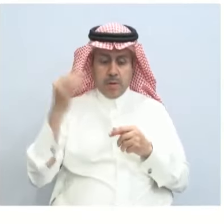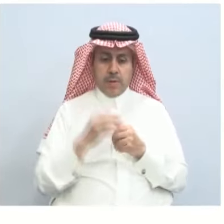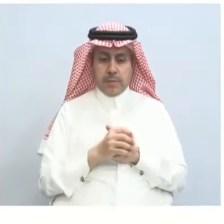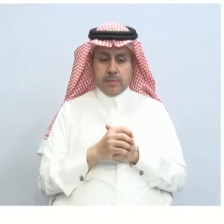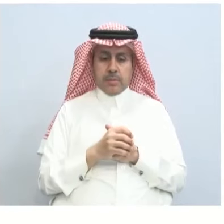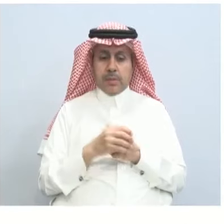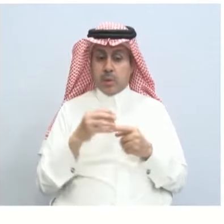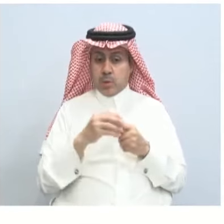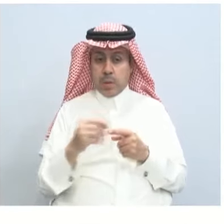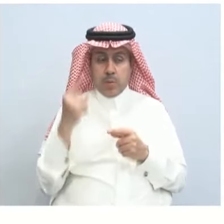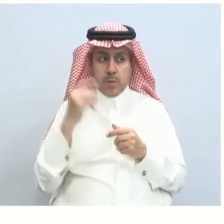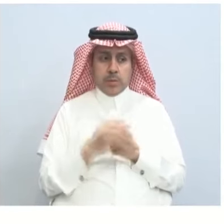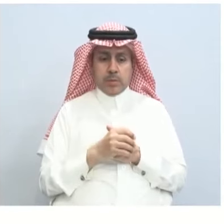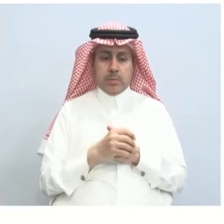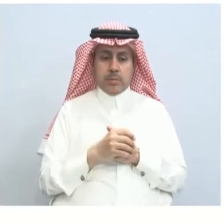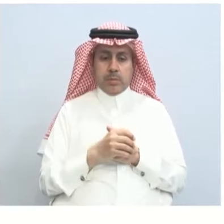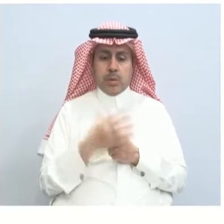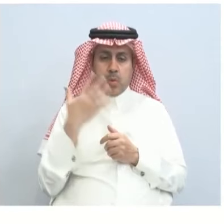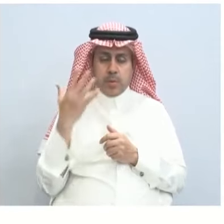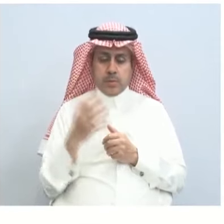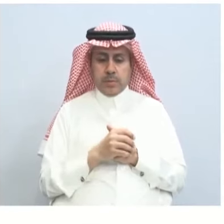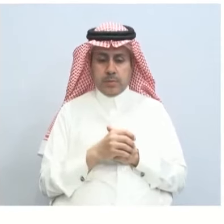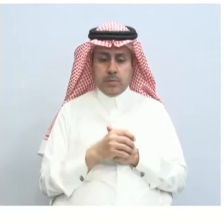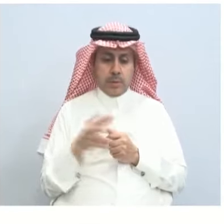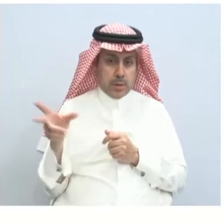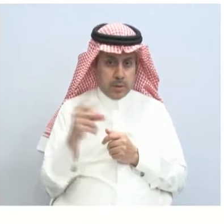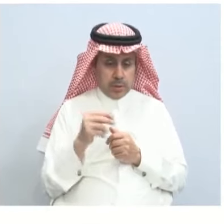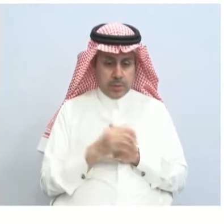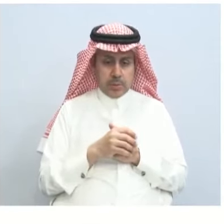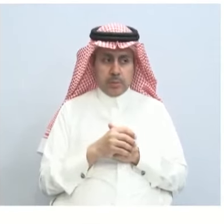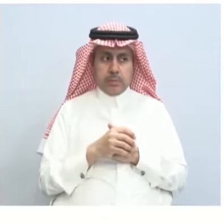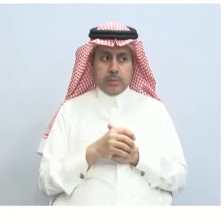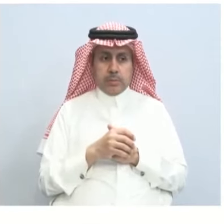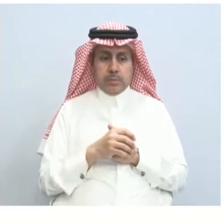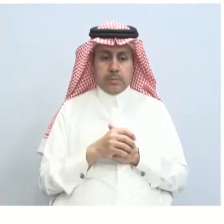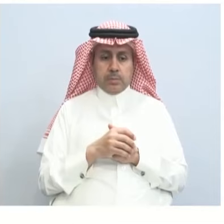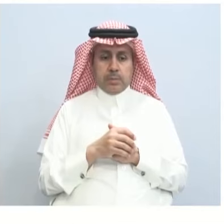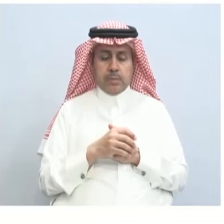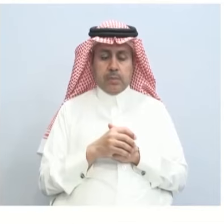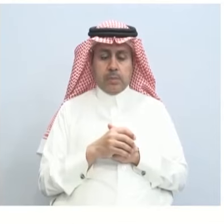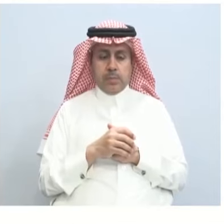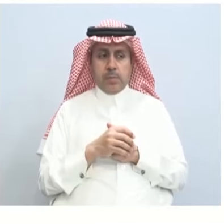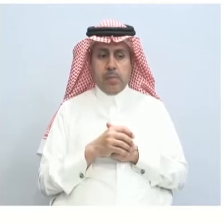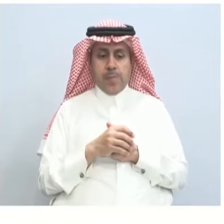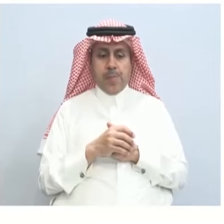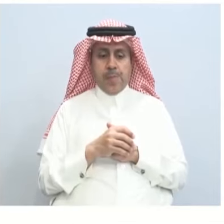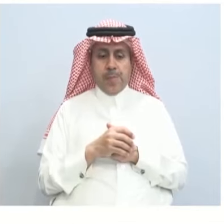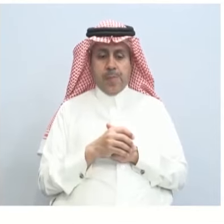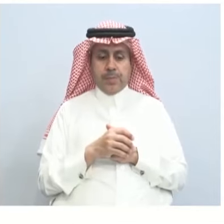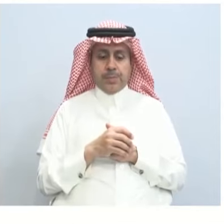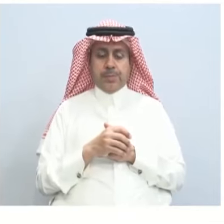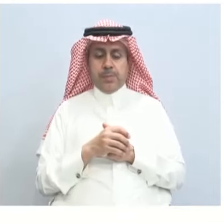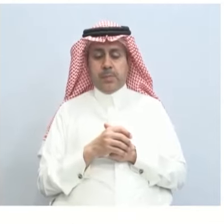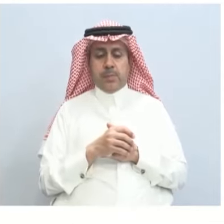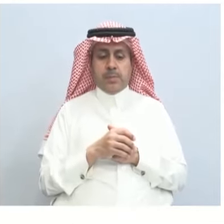وسالب واح وخ الناتج حيكون عباره عن حيكون على النحو